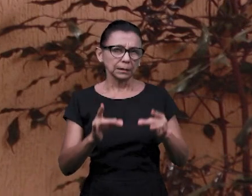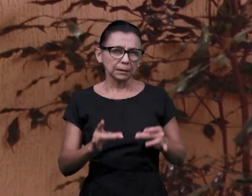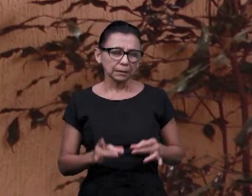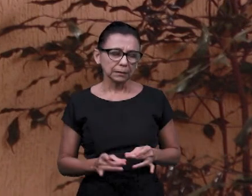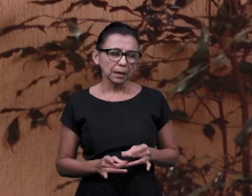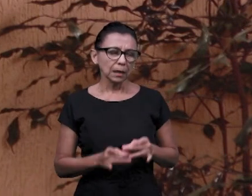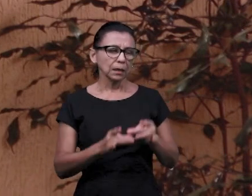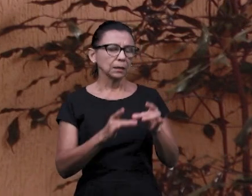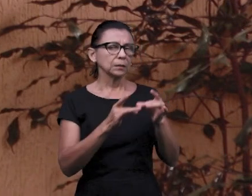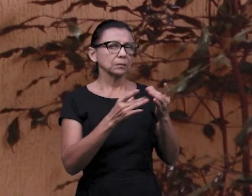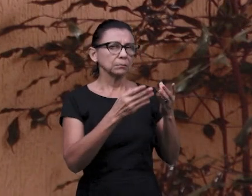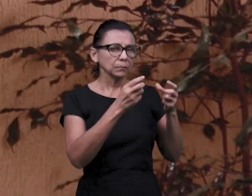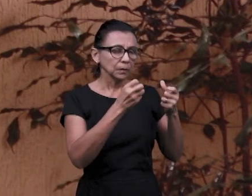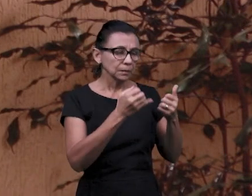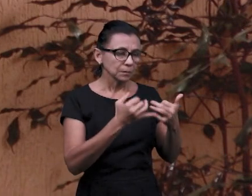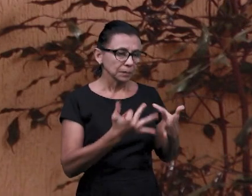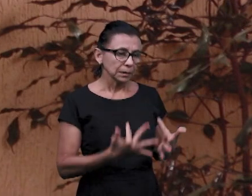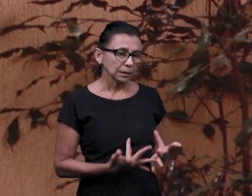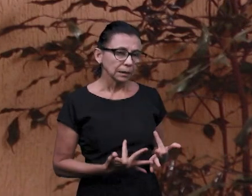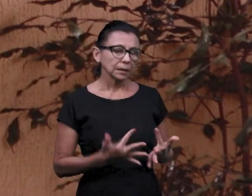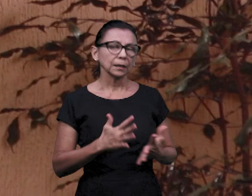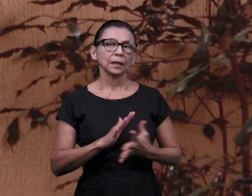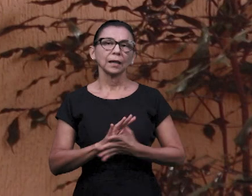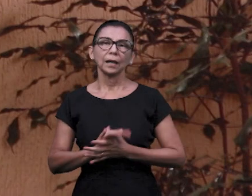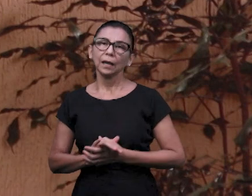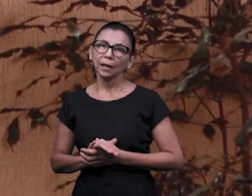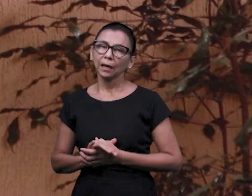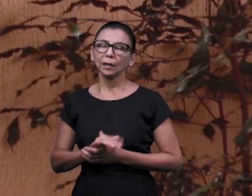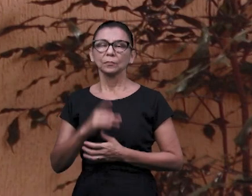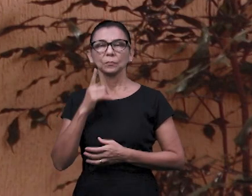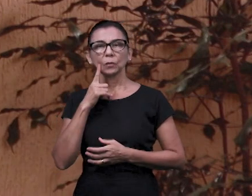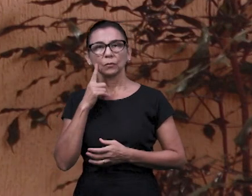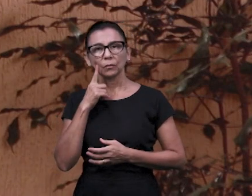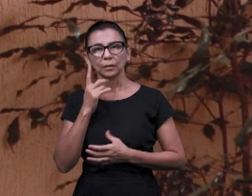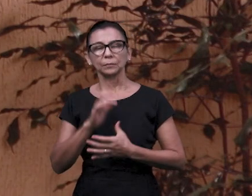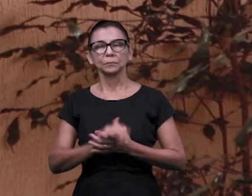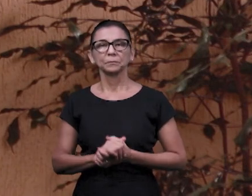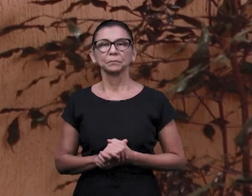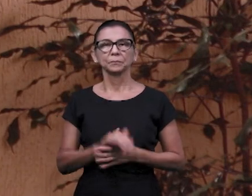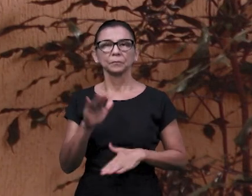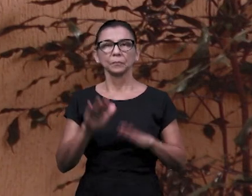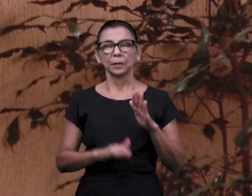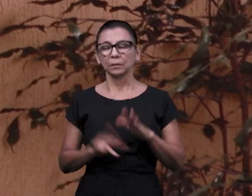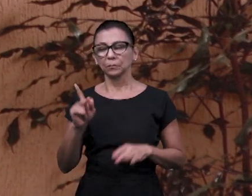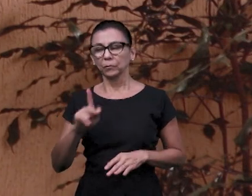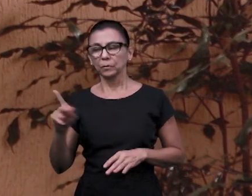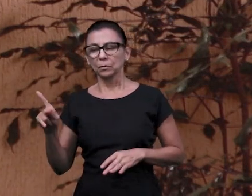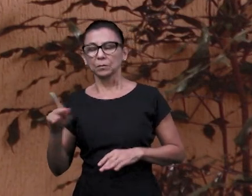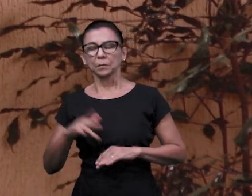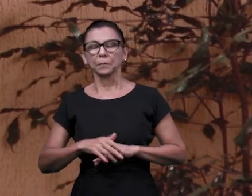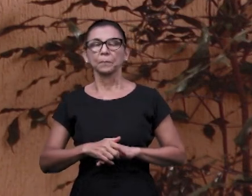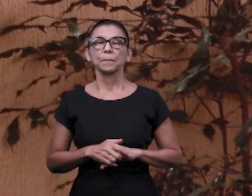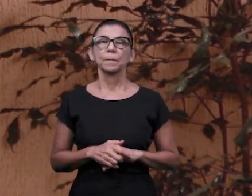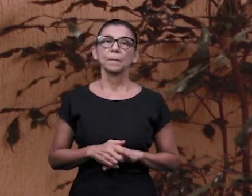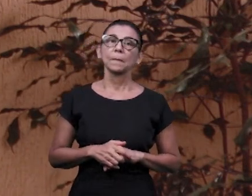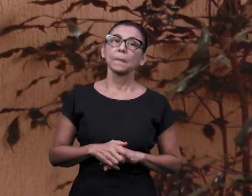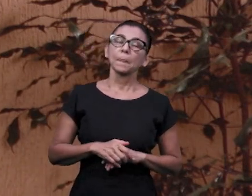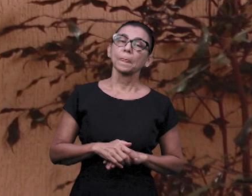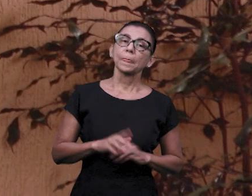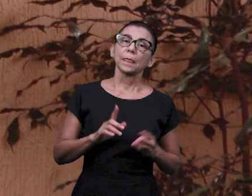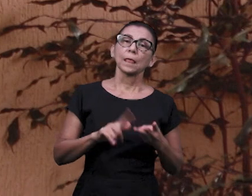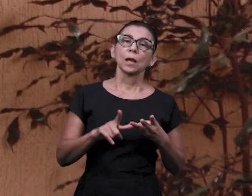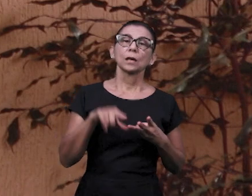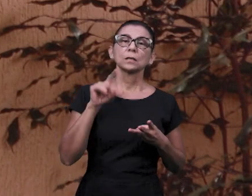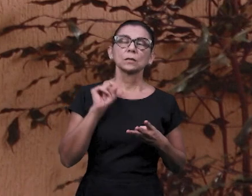plus significatif dans l'étude selon ce que la professeure devant sera en train de faire. L'autre option, c'est une